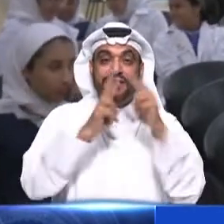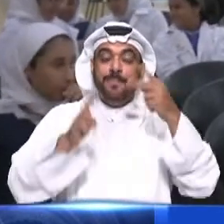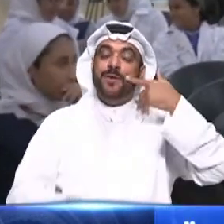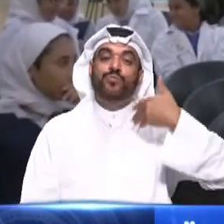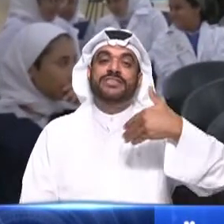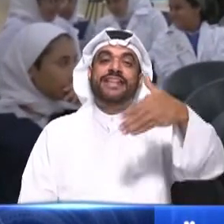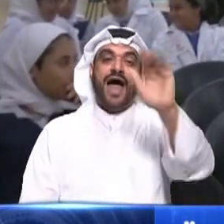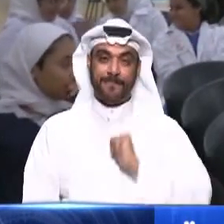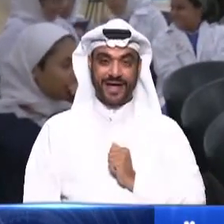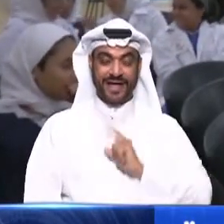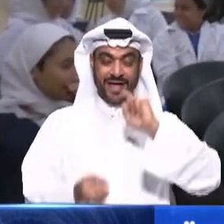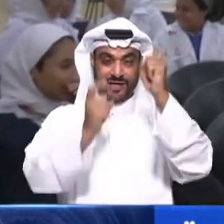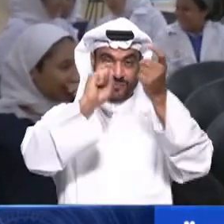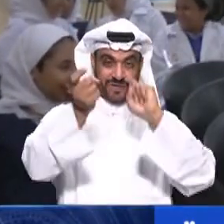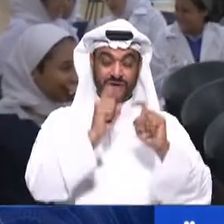والمسابقة لسنة